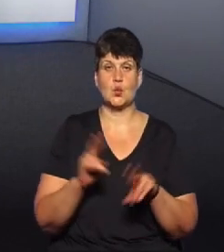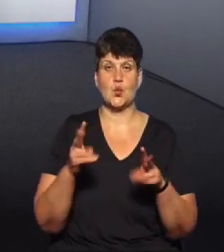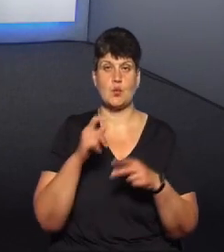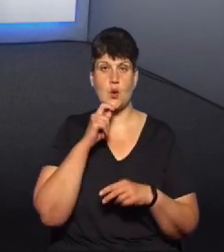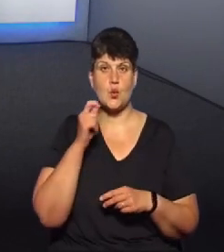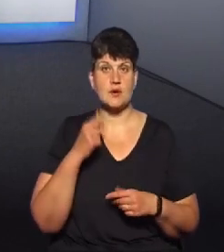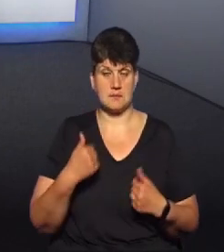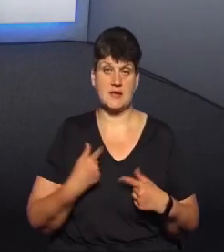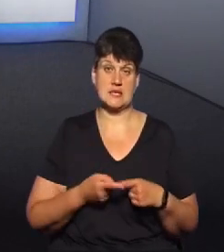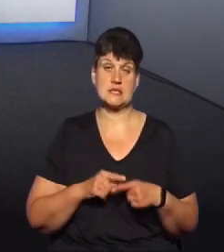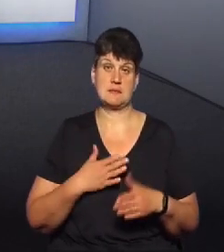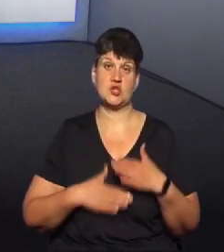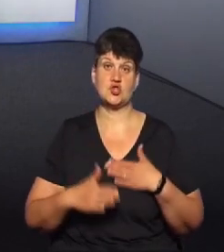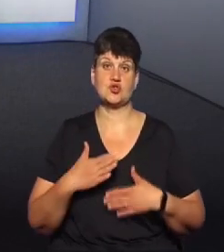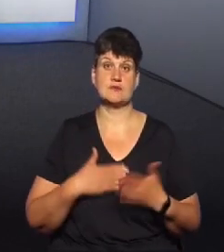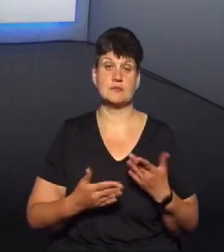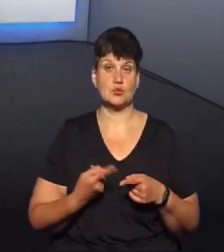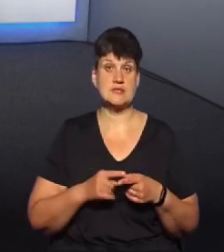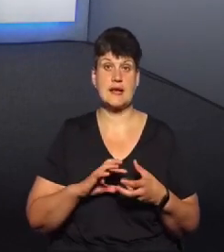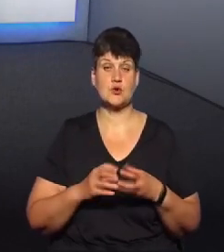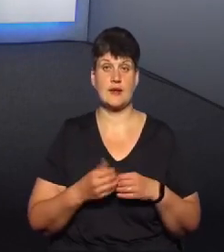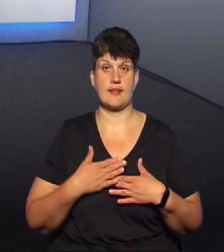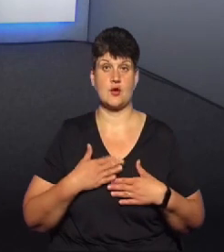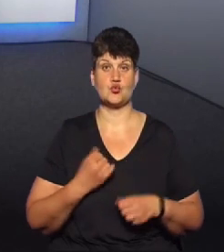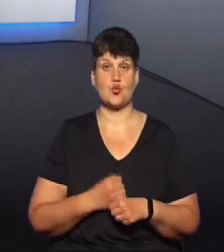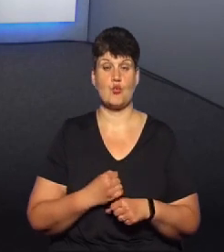цим тішимося, тому що це результат нашої роботи. Дякую